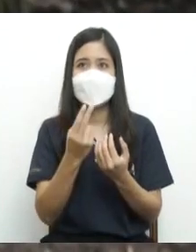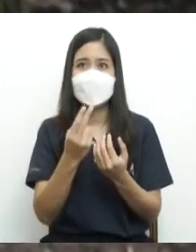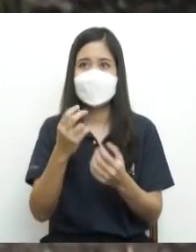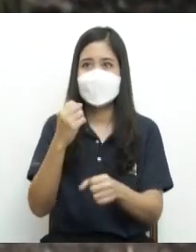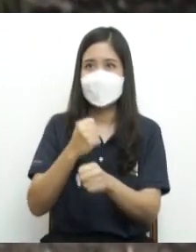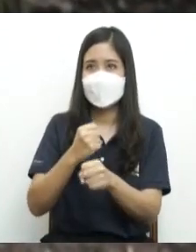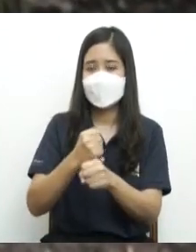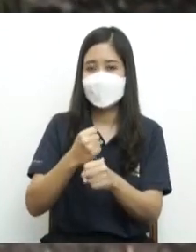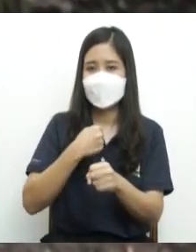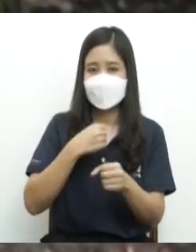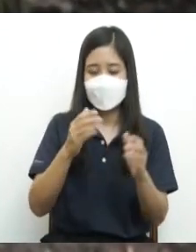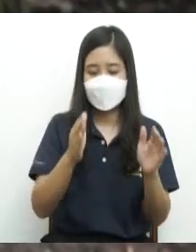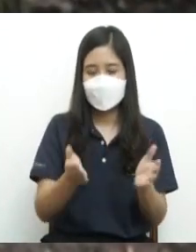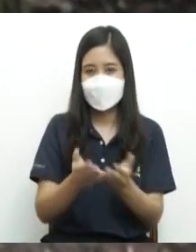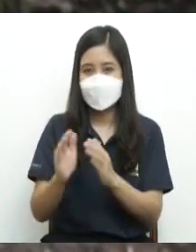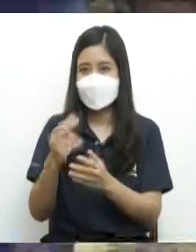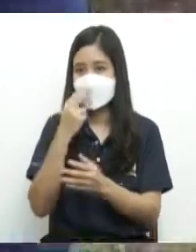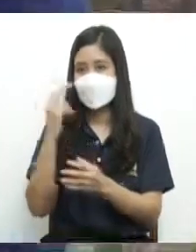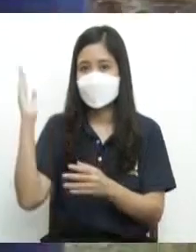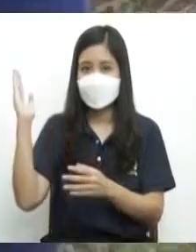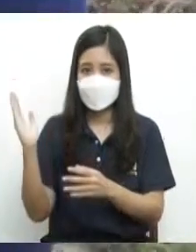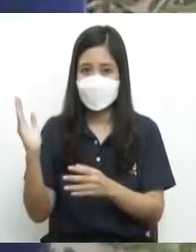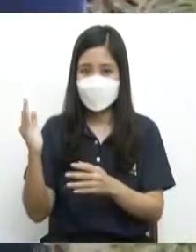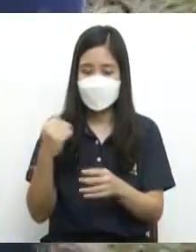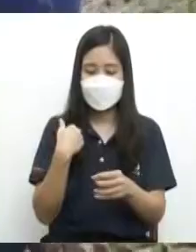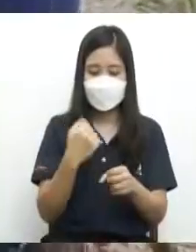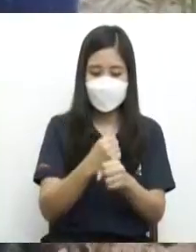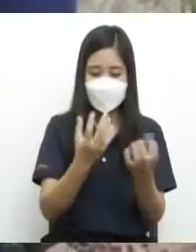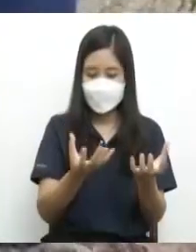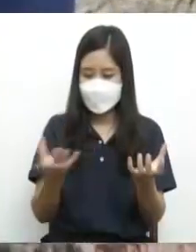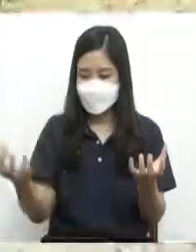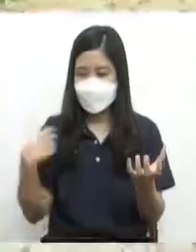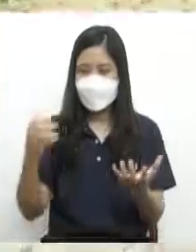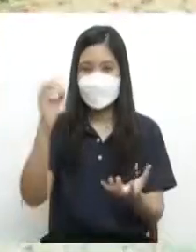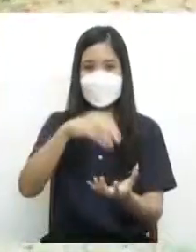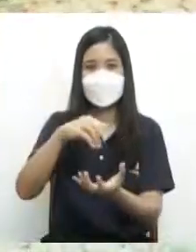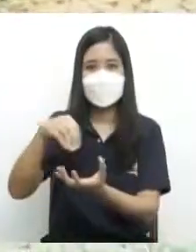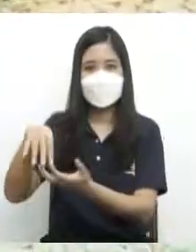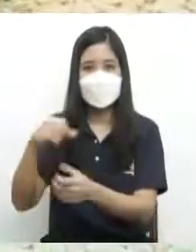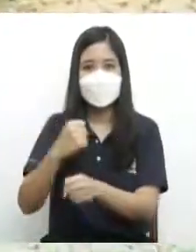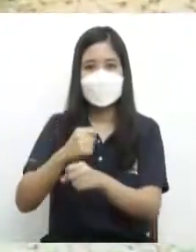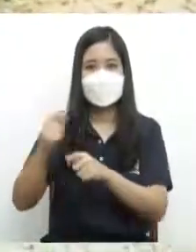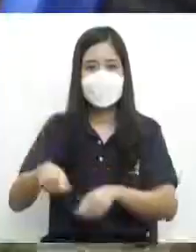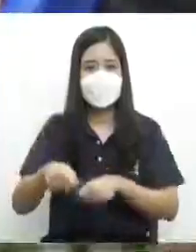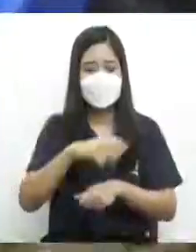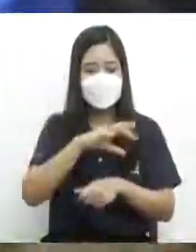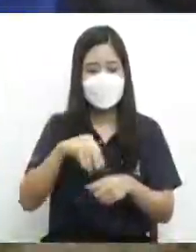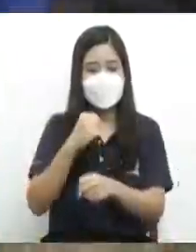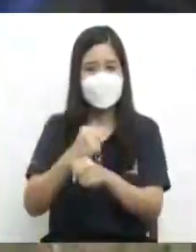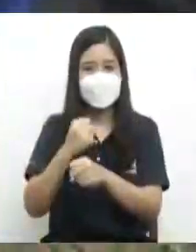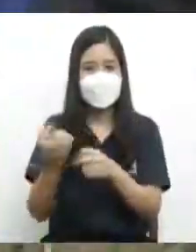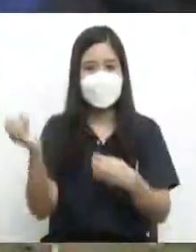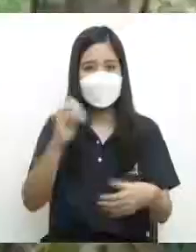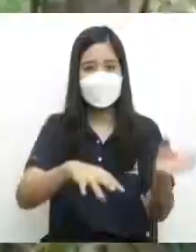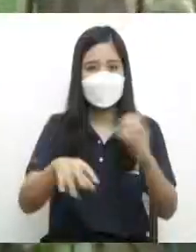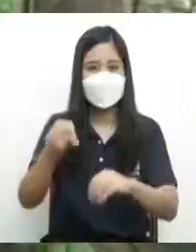เป็นกลุ่มในปุ๋ยแบบนี้ที่เห็นอยู่ด้านหลังนะคะแล้วก็ในส่วนของพืชผลทางการเกษตรเราก็สามารถเก็บเอาบางส่วนเนี้ยมาทำเป็นน้ำหมักชีว